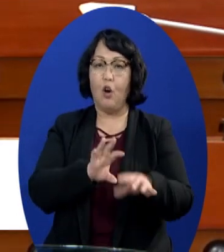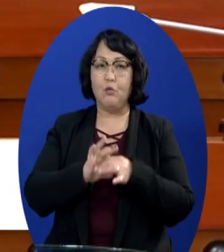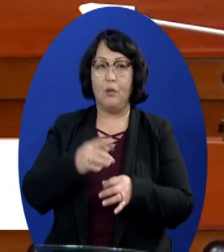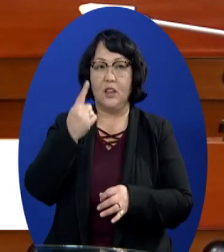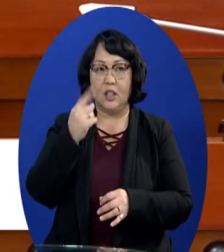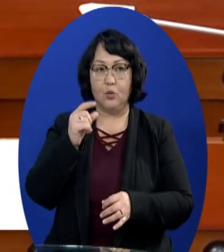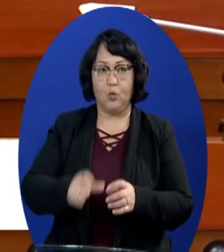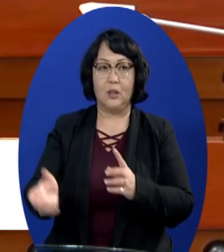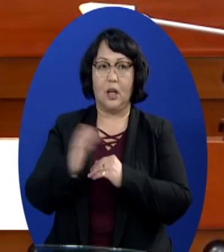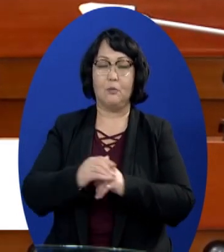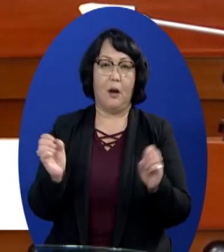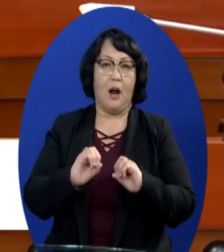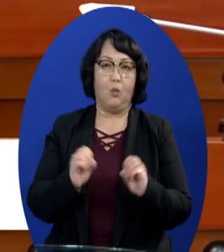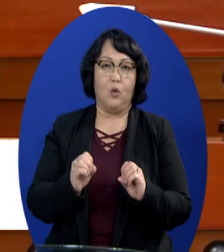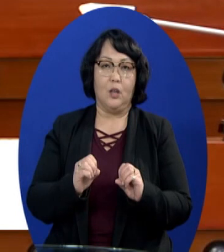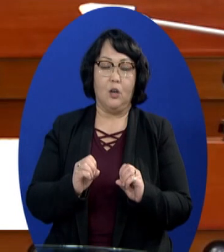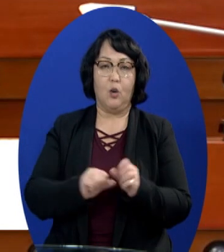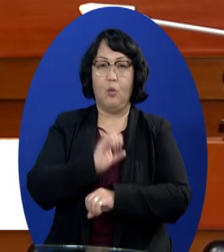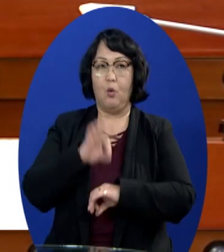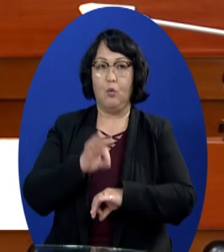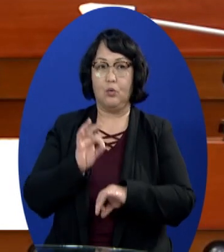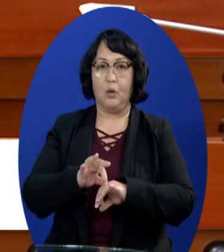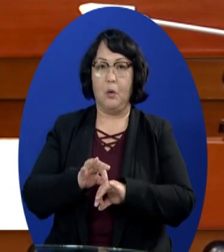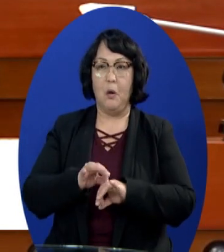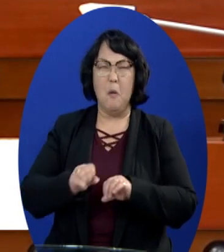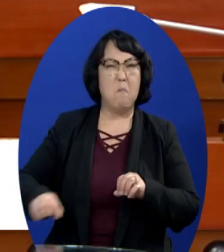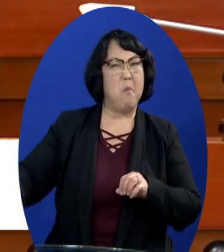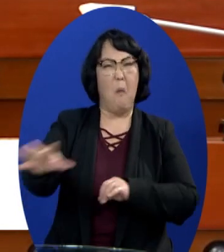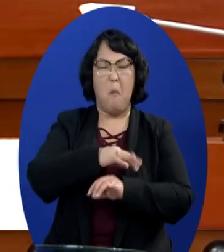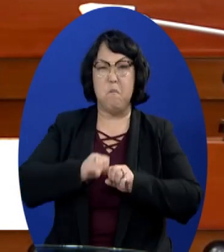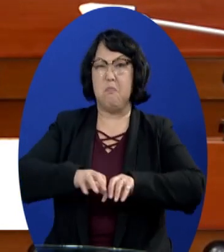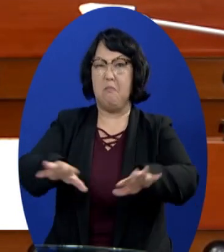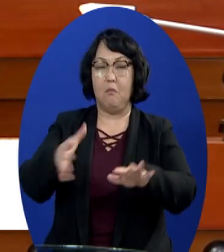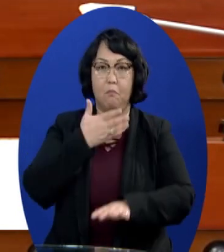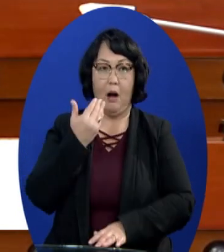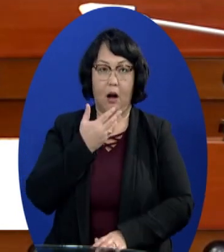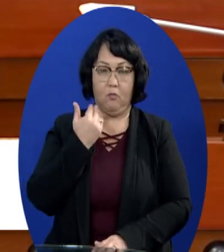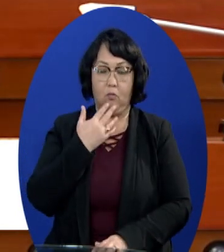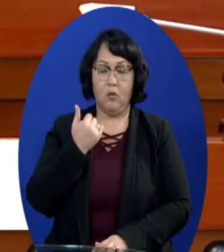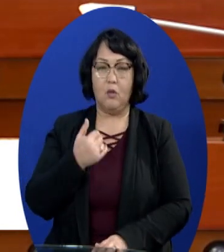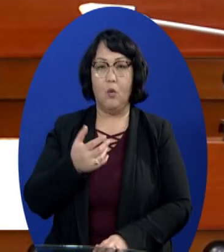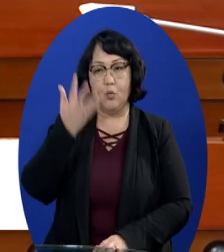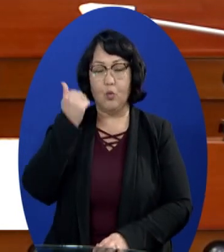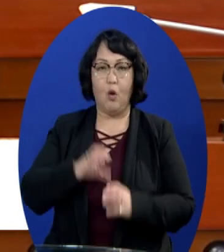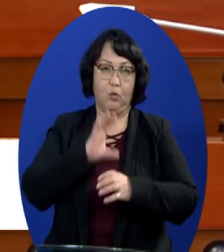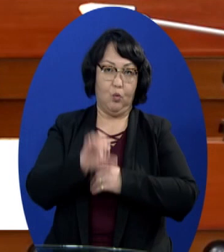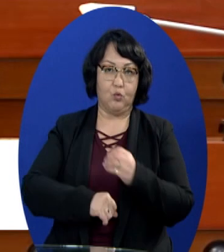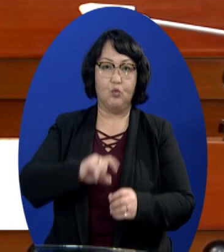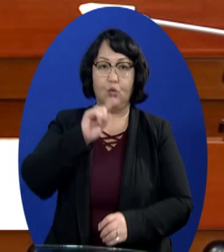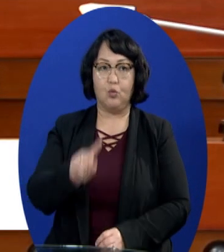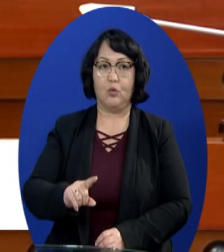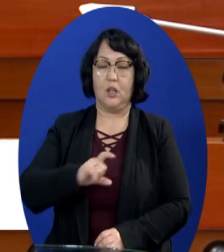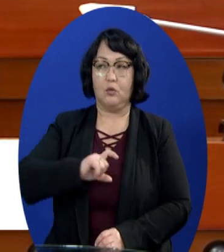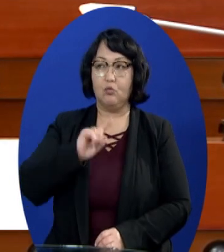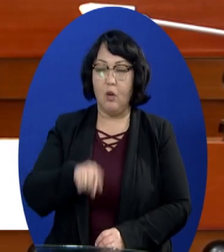ораагүй, цар тахал нийтийн өвчлөл болоогүй гэдэг чинь би бас онцолж хэлье. Тун удахгүй олон улсад вакцин зөвшөөрөгдсөн вакциныг оруулж